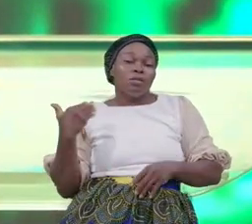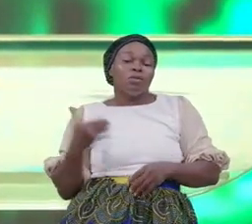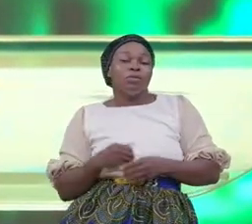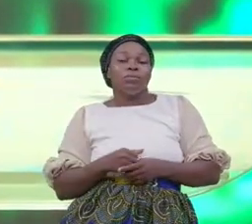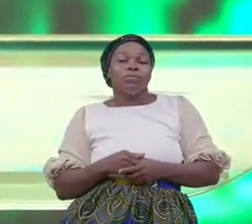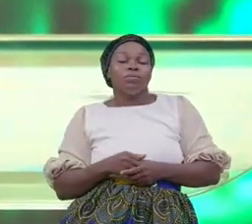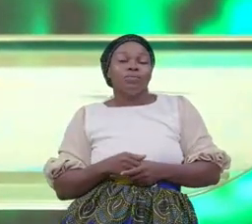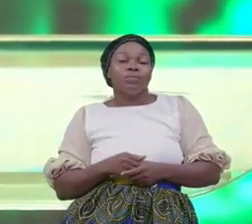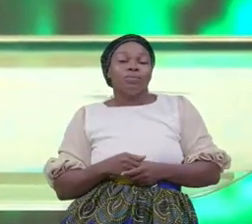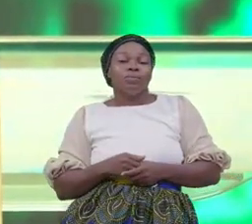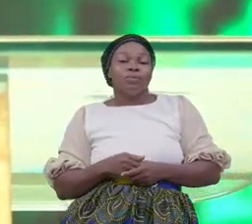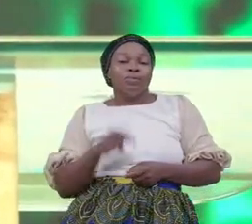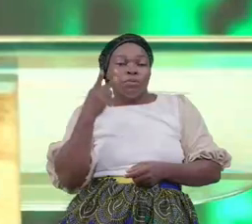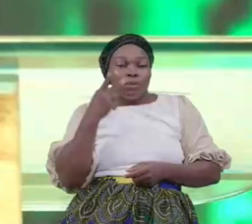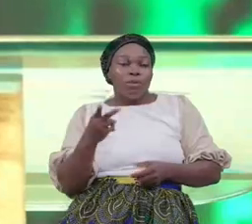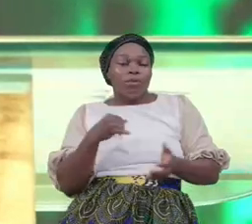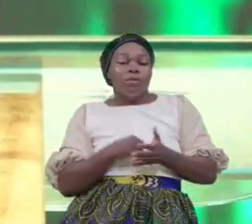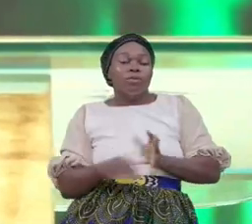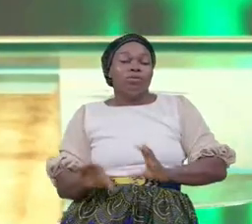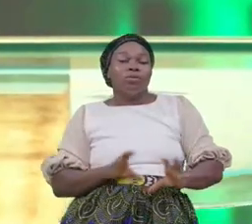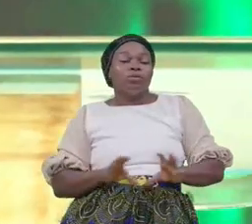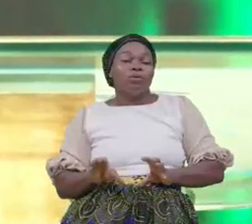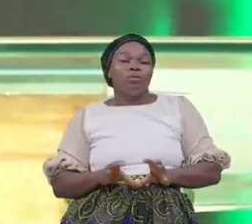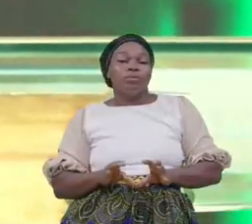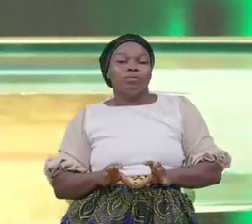Il faut le croire que c'est fait. Il faut croire que c'est fait.